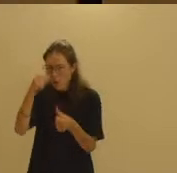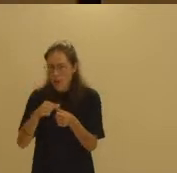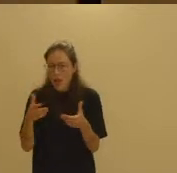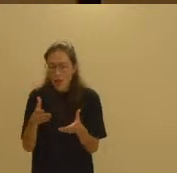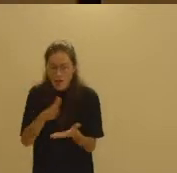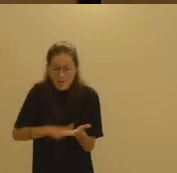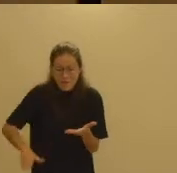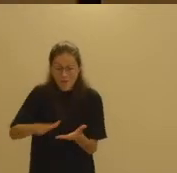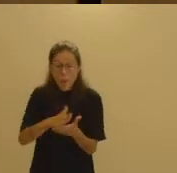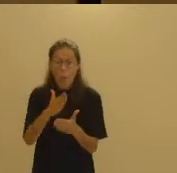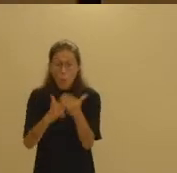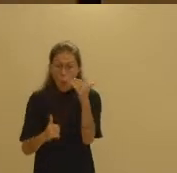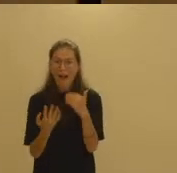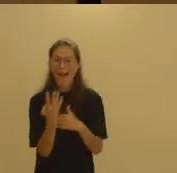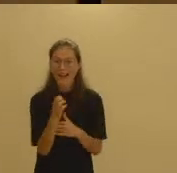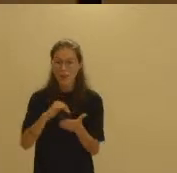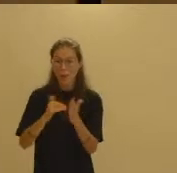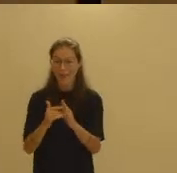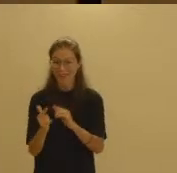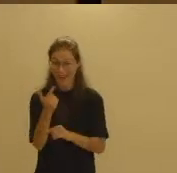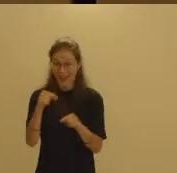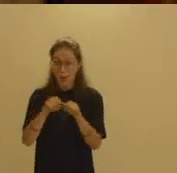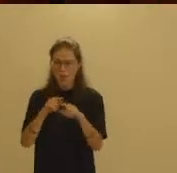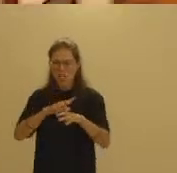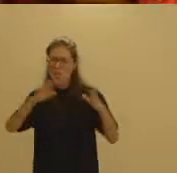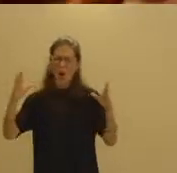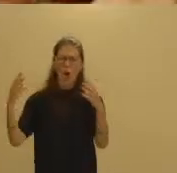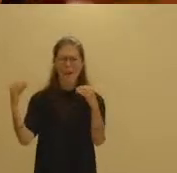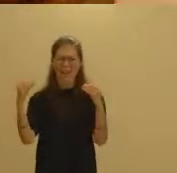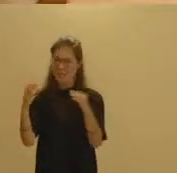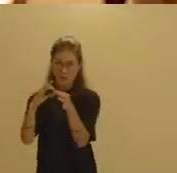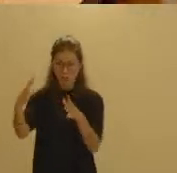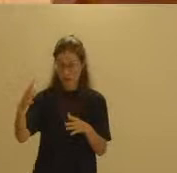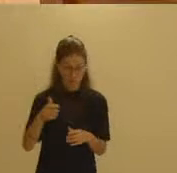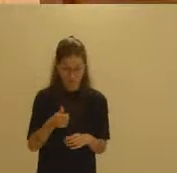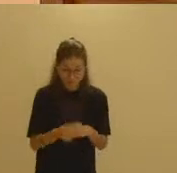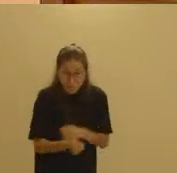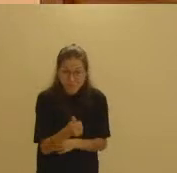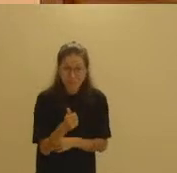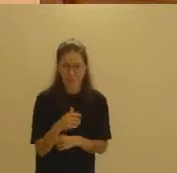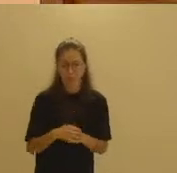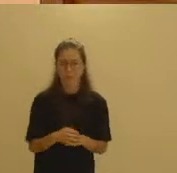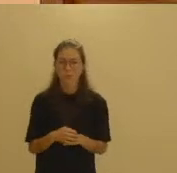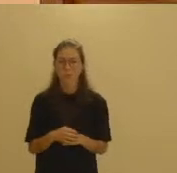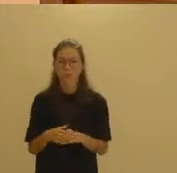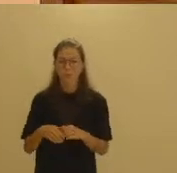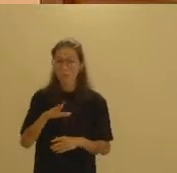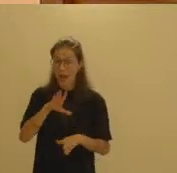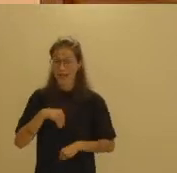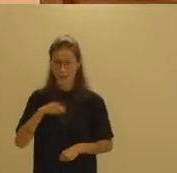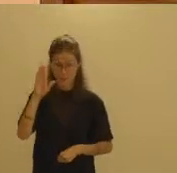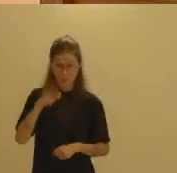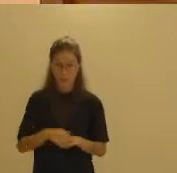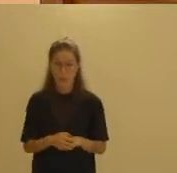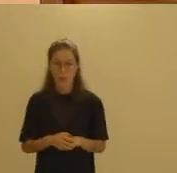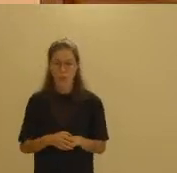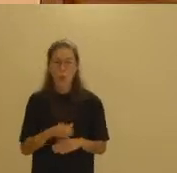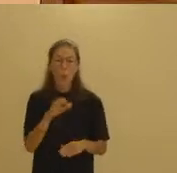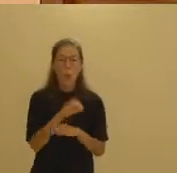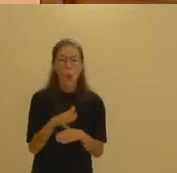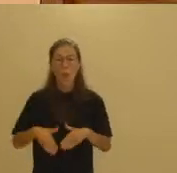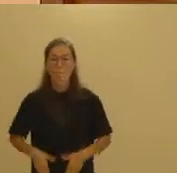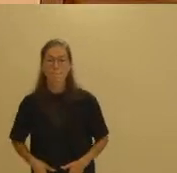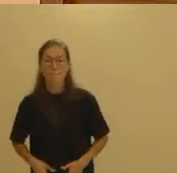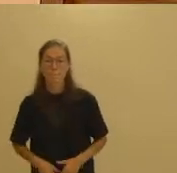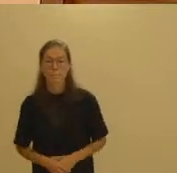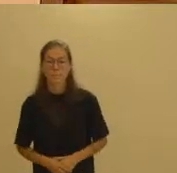commercial aussi. Est-ce que vous acceptez la délibération? Qui est pour? Y a-t-il des votes contre ou des